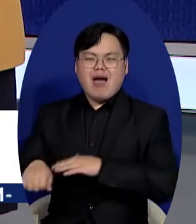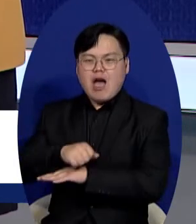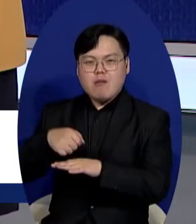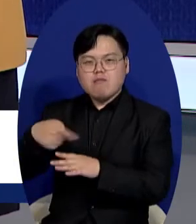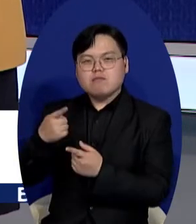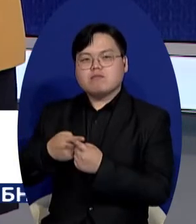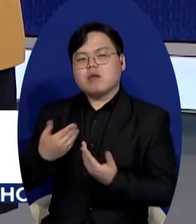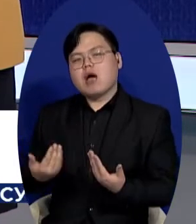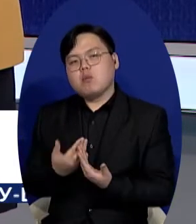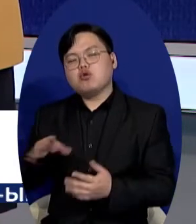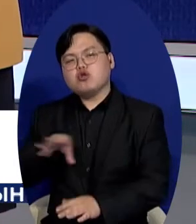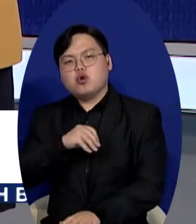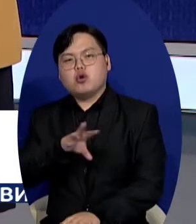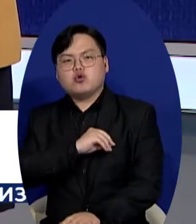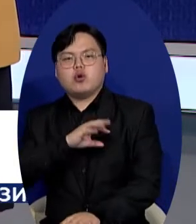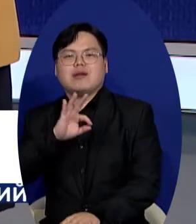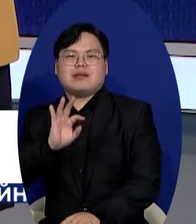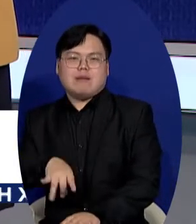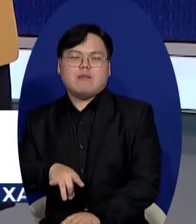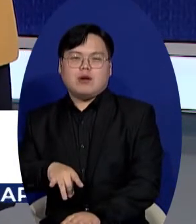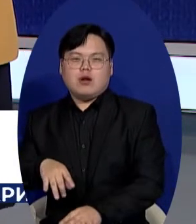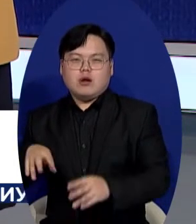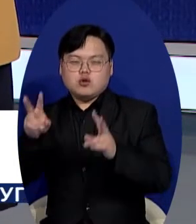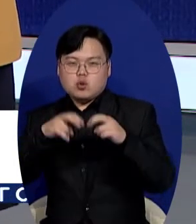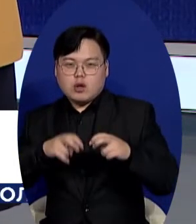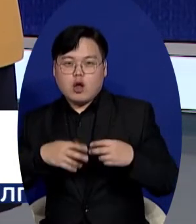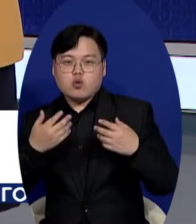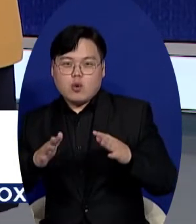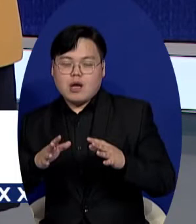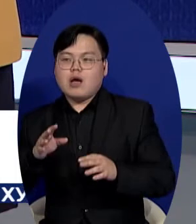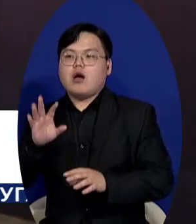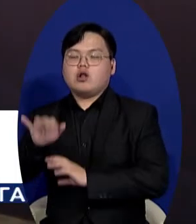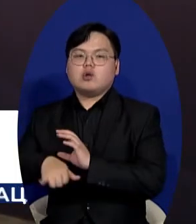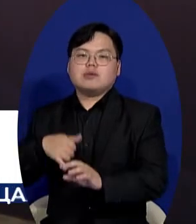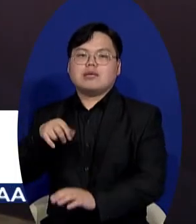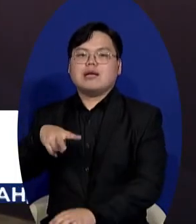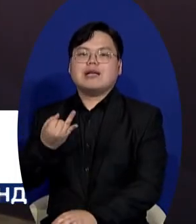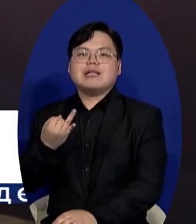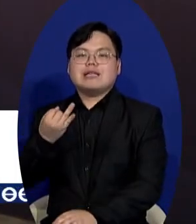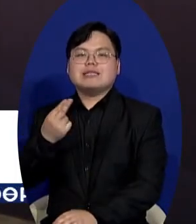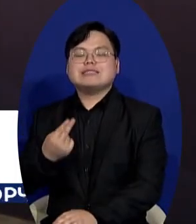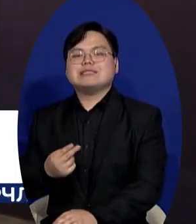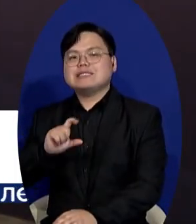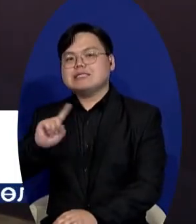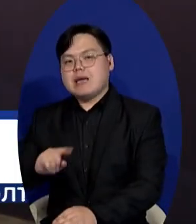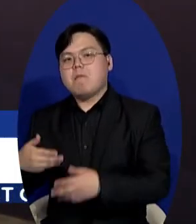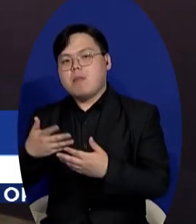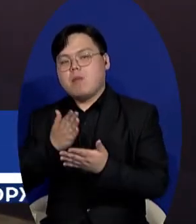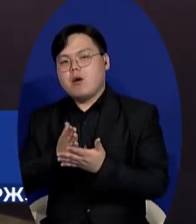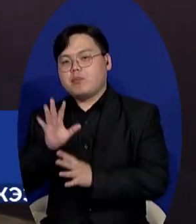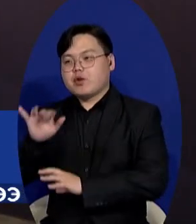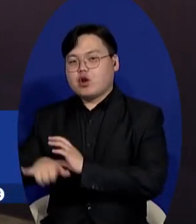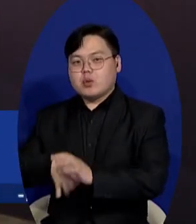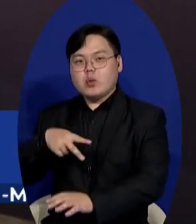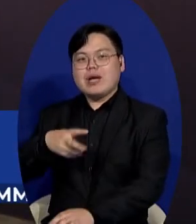хэрхэн яаж нөлөөлөх үү зэрэг бүхэл тооцооллыг хийсэн байхад бол гадаадад лицензийг нь олгодөг юм байна. Олон улсад байдаг жишгийн дагуу лиценз